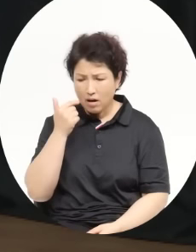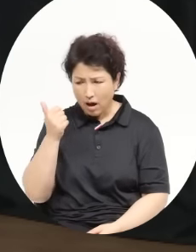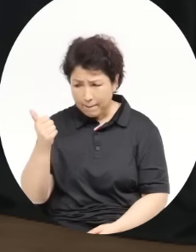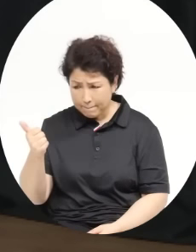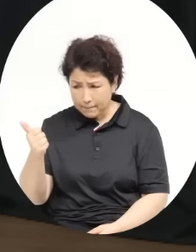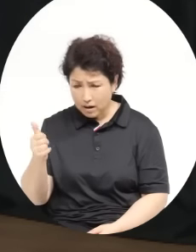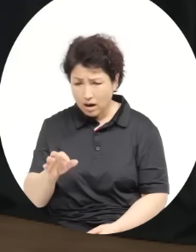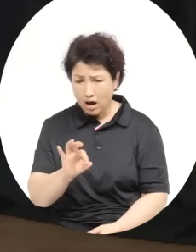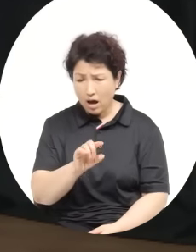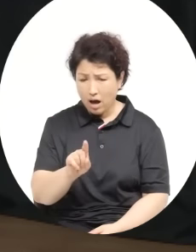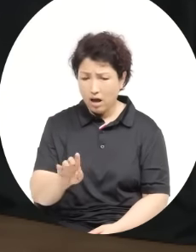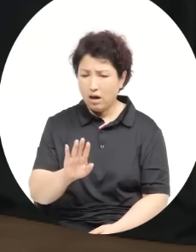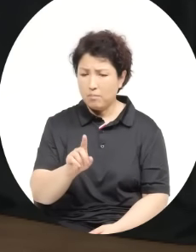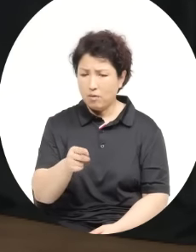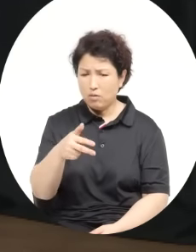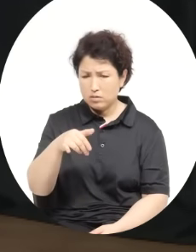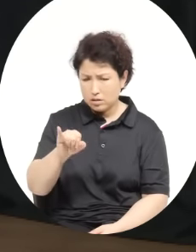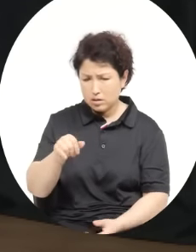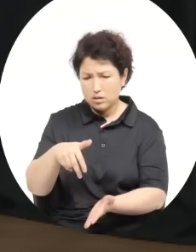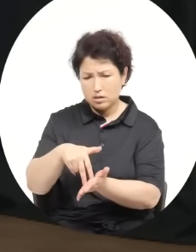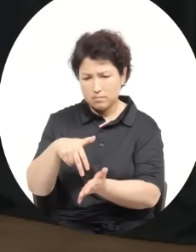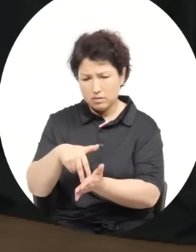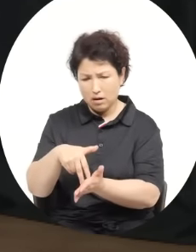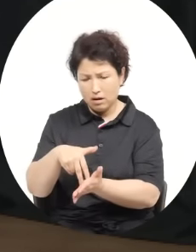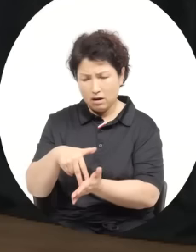자체를 이제 더 깊이 알다 보니까